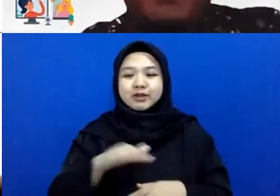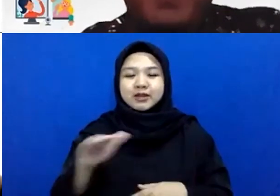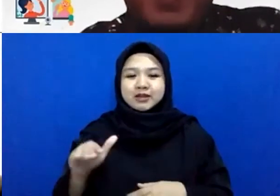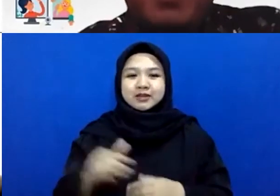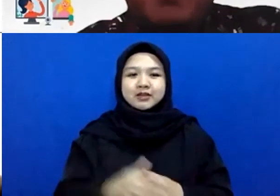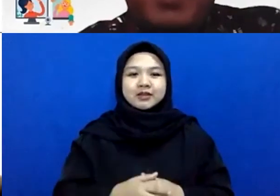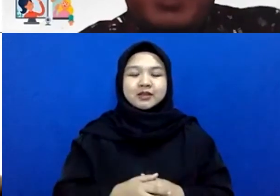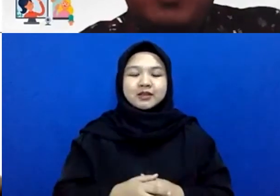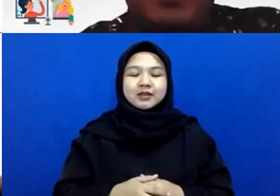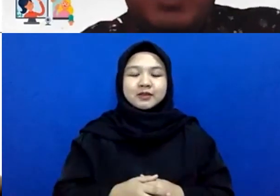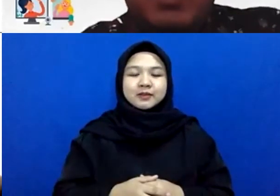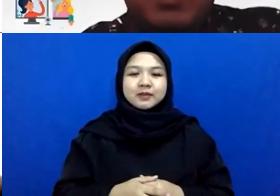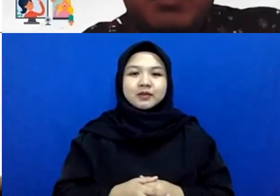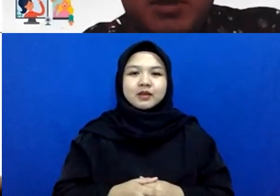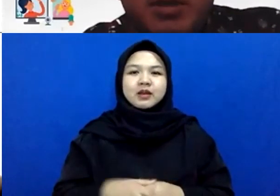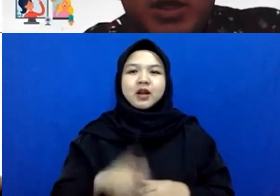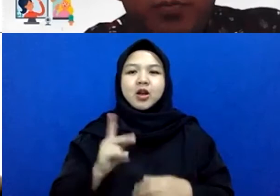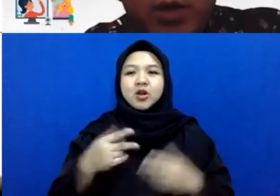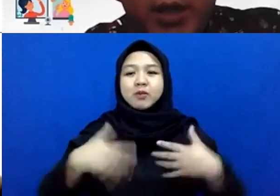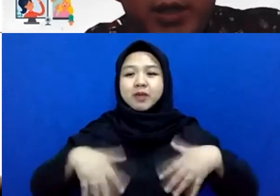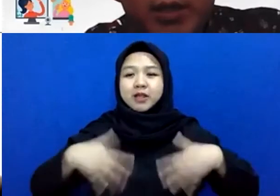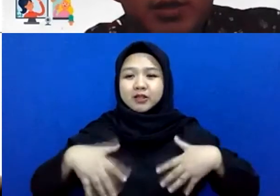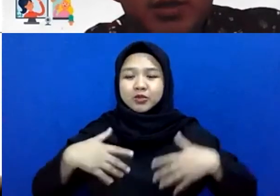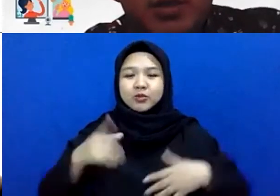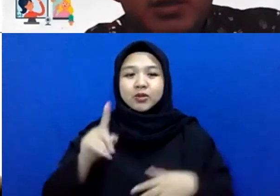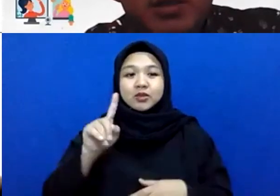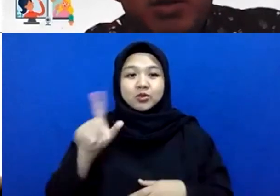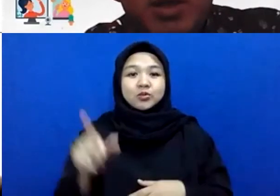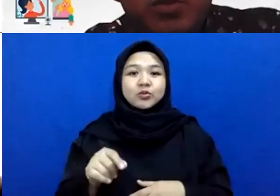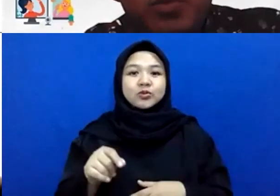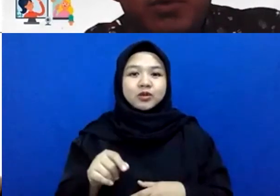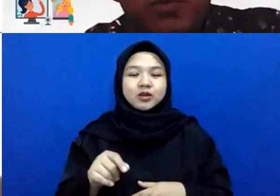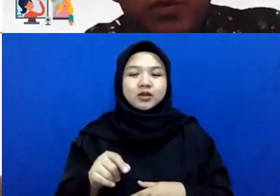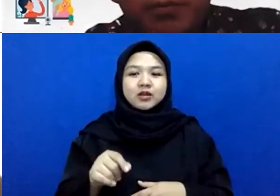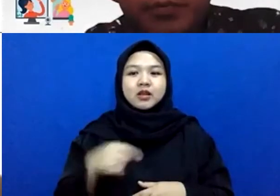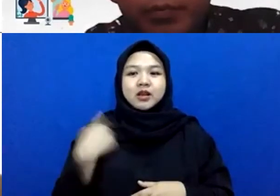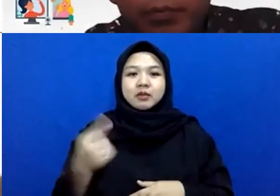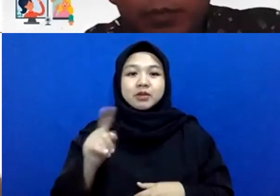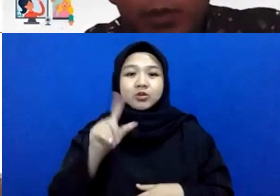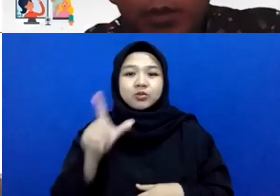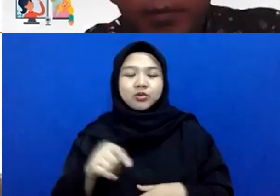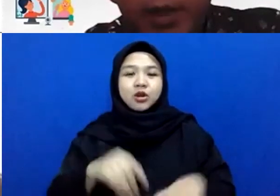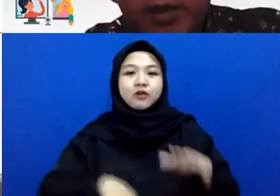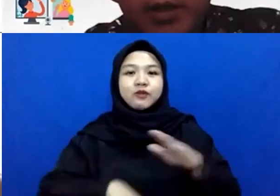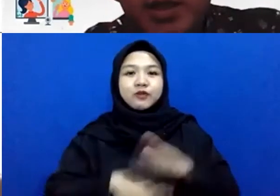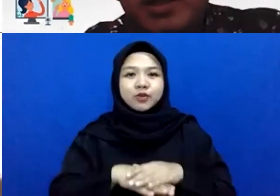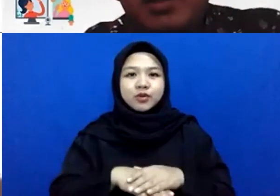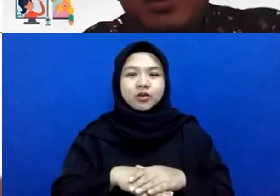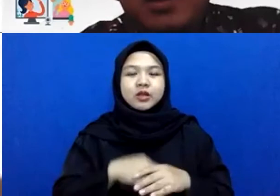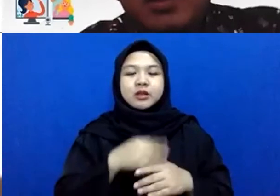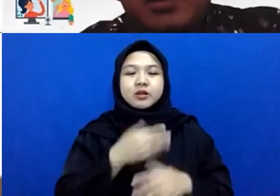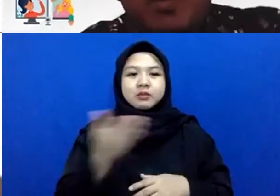juga praktikum itu kan 1 bulan ya. Kalau kami 1 bulan full, mereka